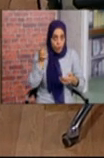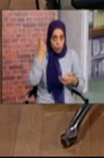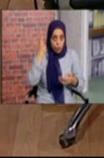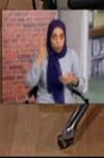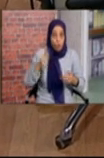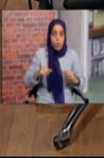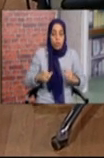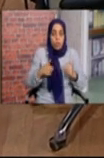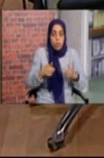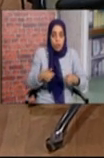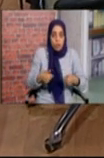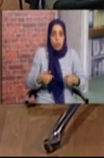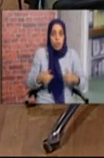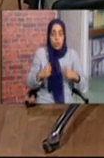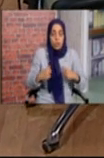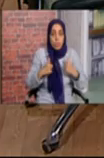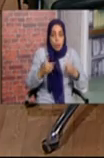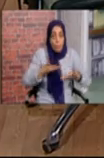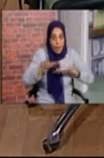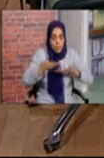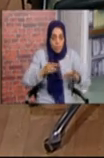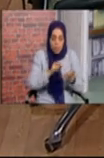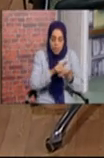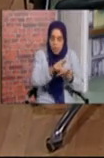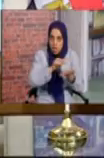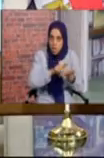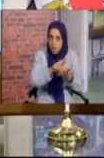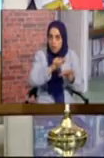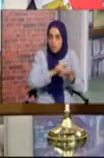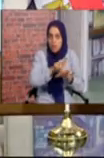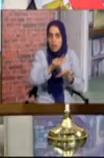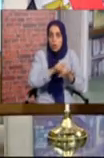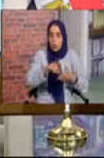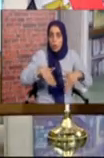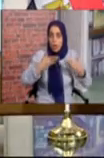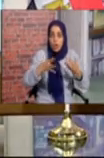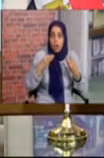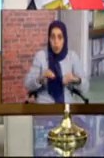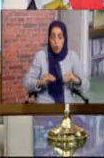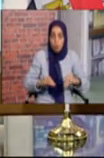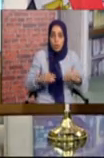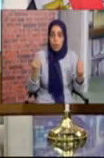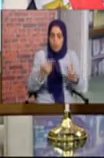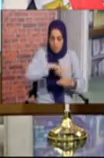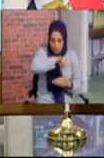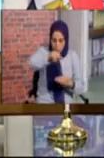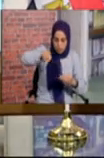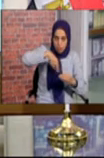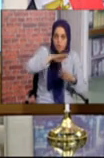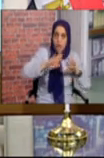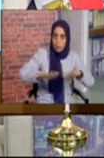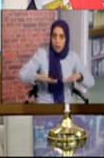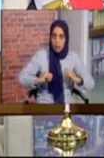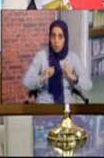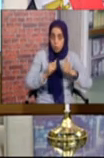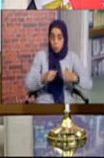هو يعني يبعت رسائل تمام، وإن احنا نقعد مائدة مستديرة من أجل